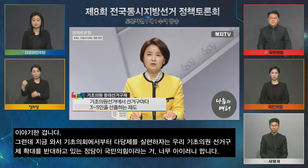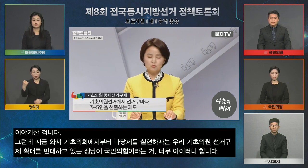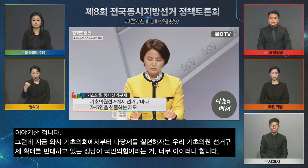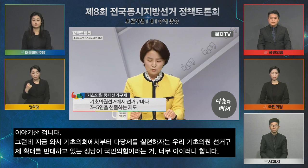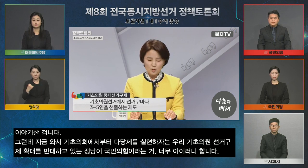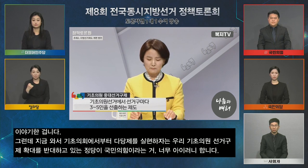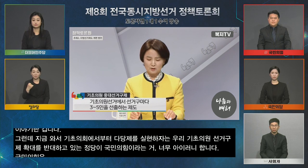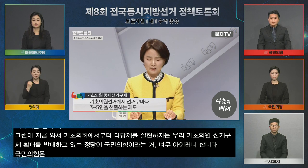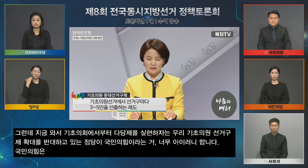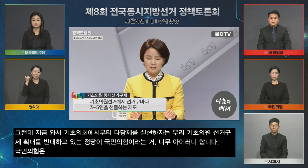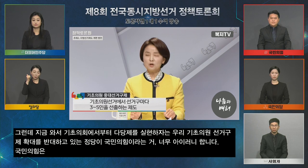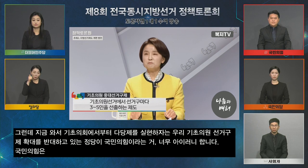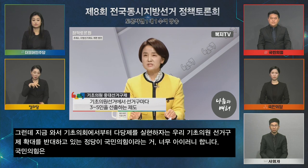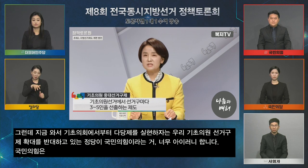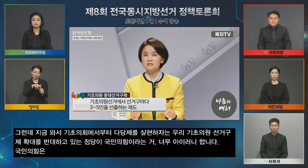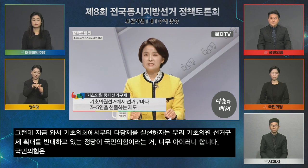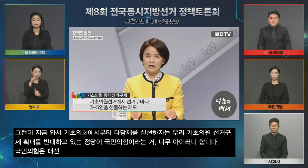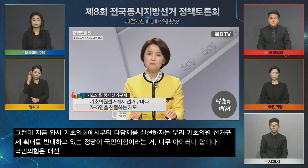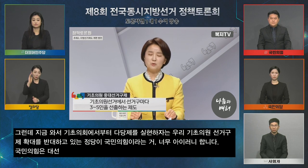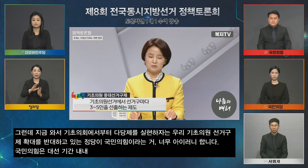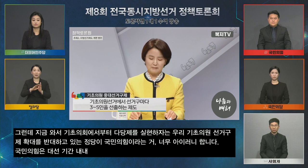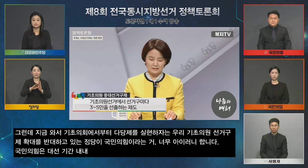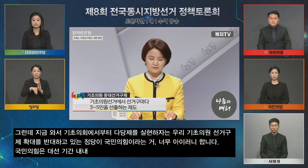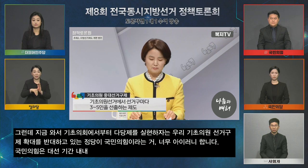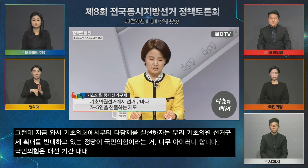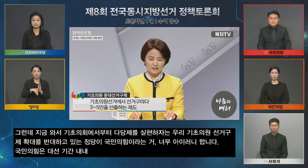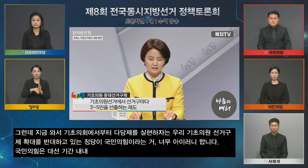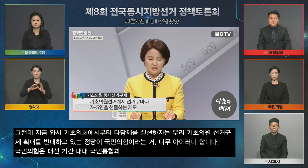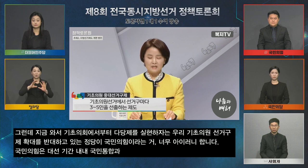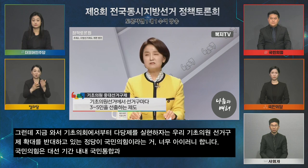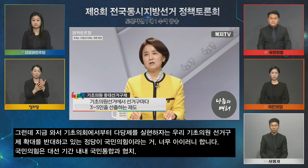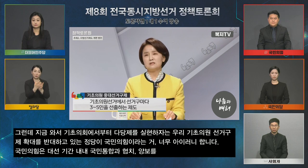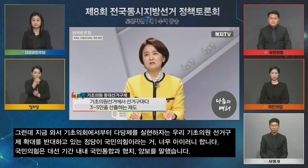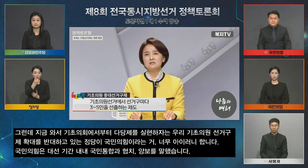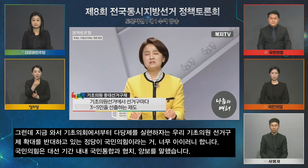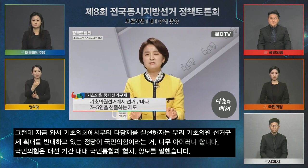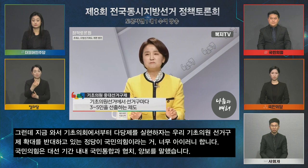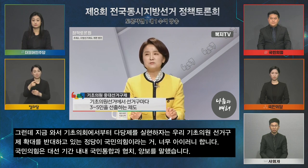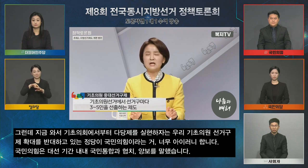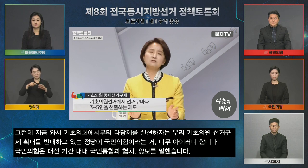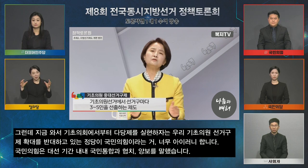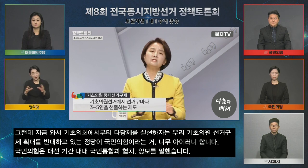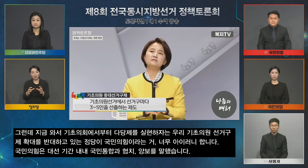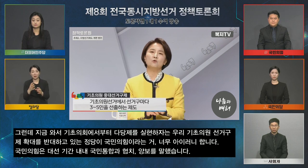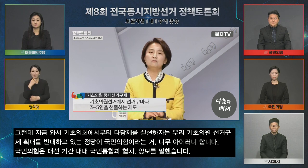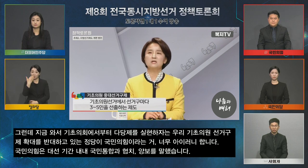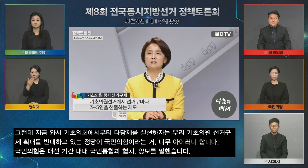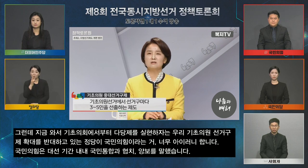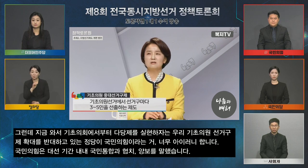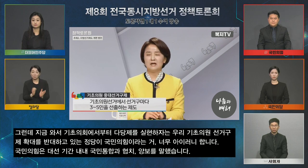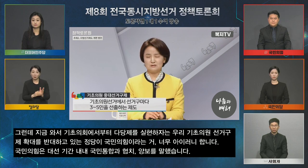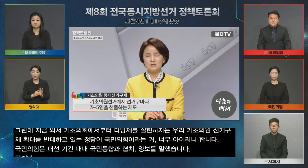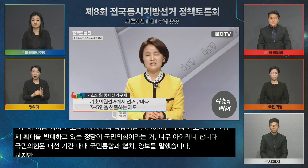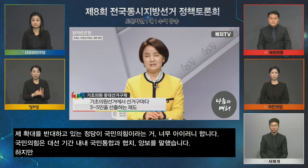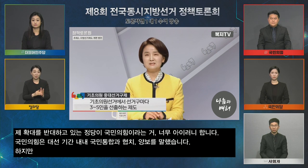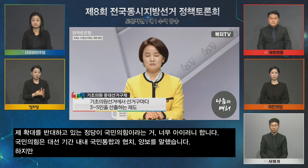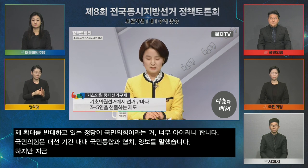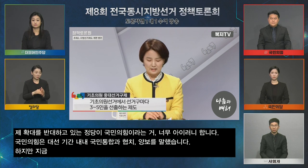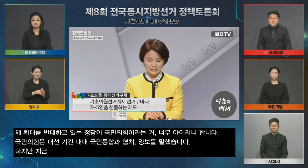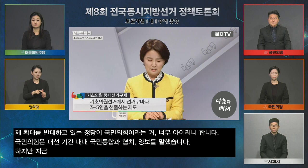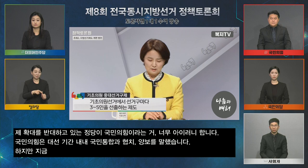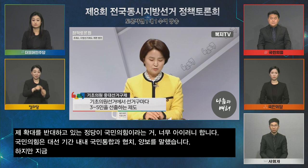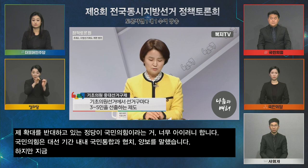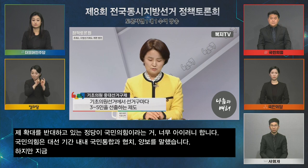내내 국민 통합과 협치 양보를 말했습니다. 하지만 지금 당선된 지 얼마 되지